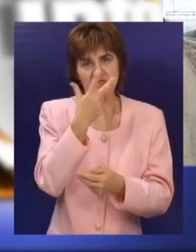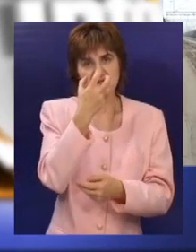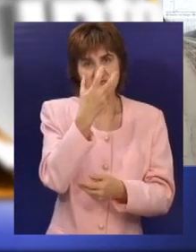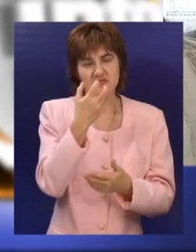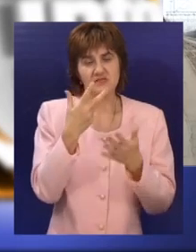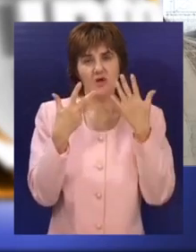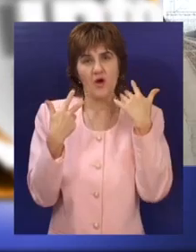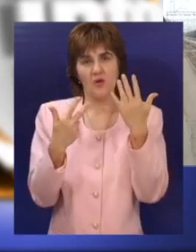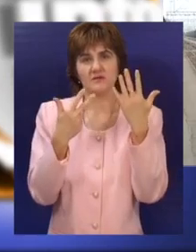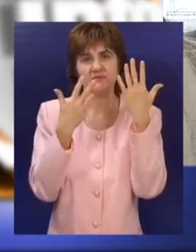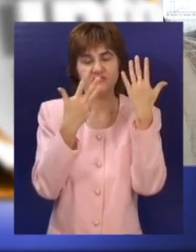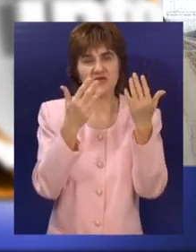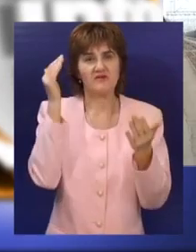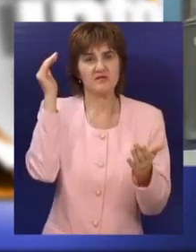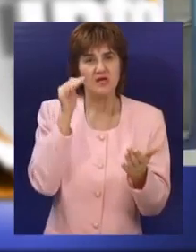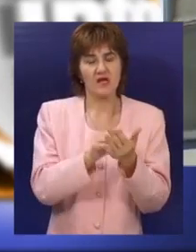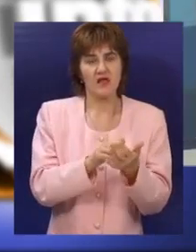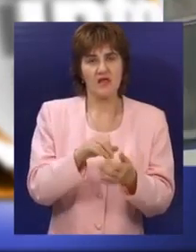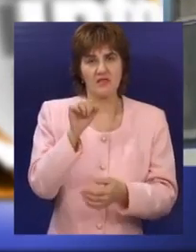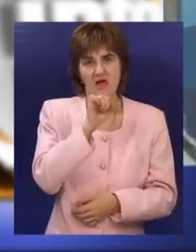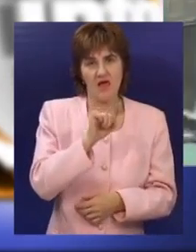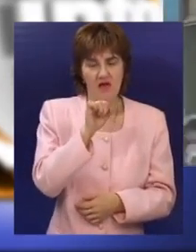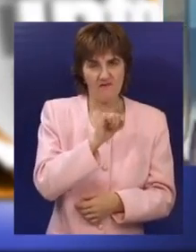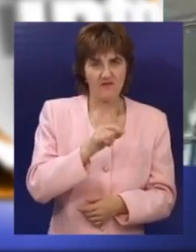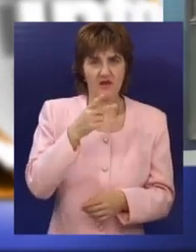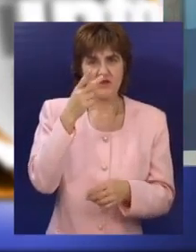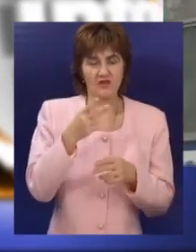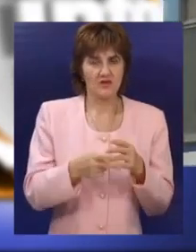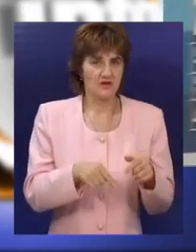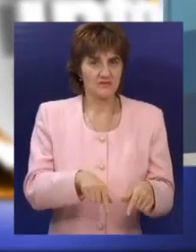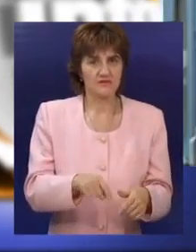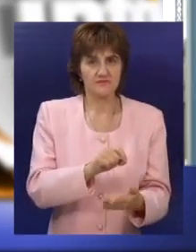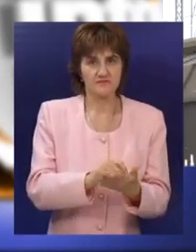je 389.000 evra, a projekat se završava